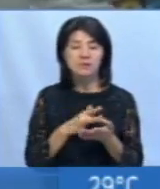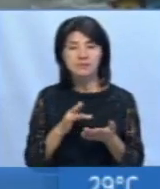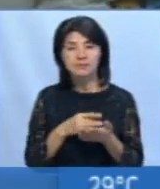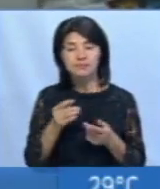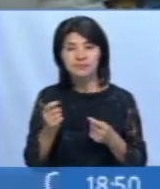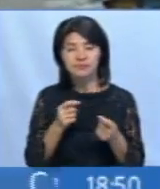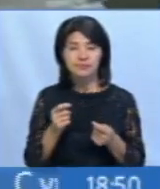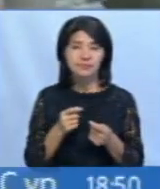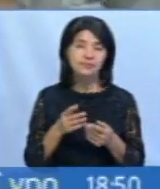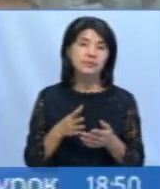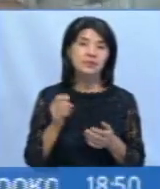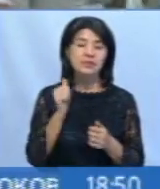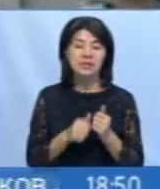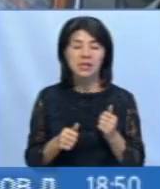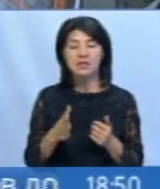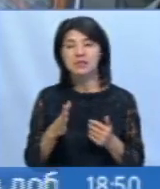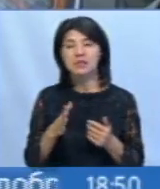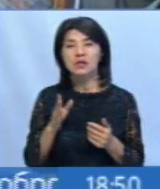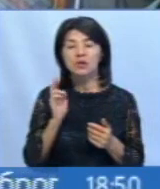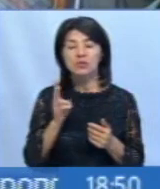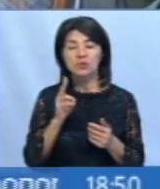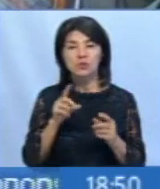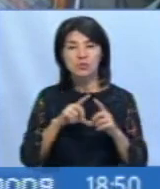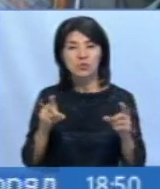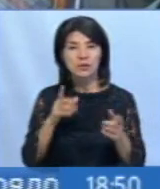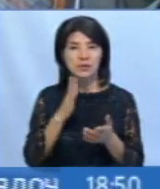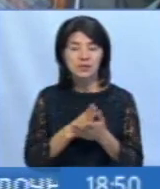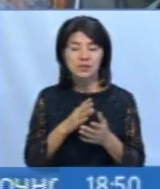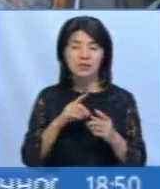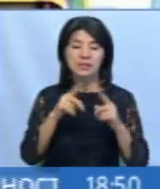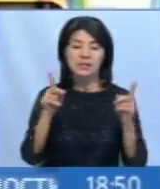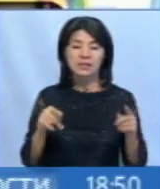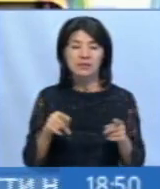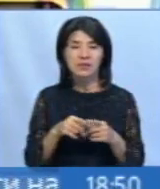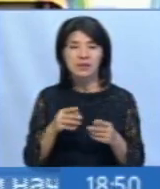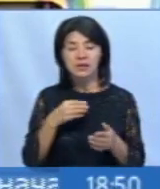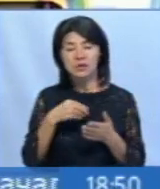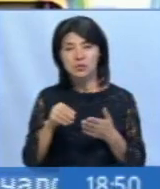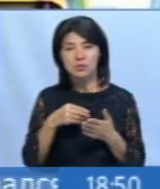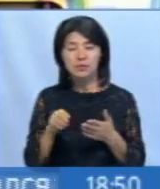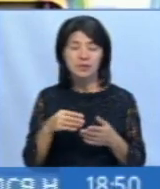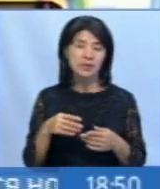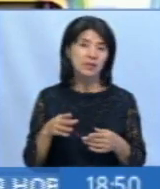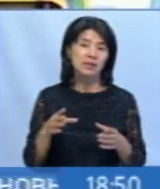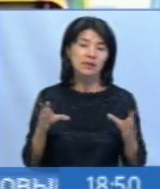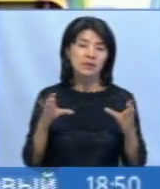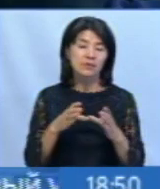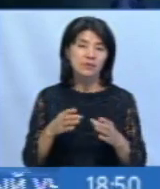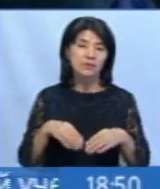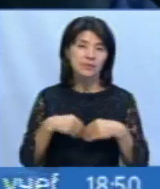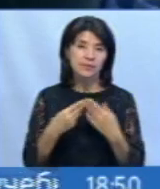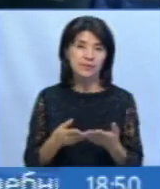магазина. Для каждого, в чьих семьях есть школьники, предусмотрены сертификаты на приобретение канцелярских товаров. Обеспечивают ими